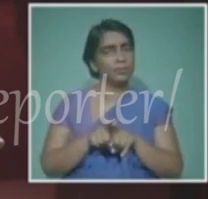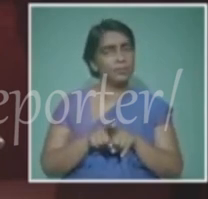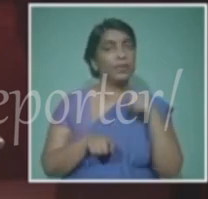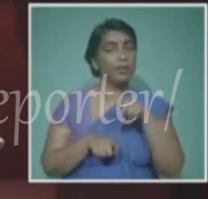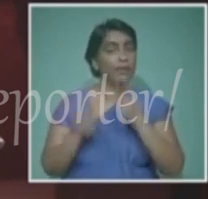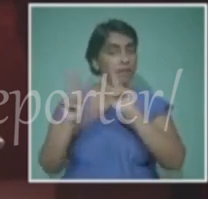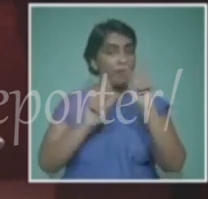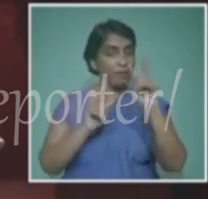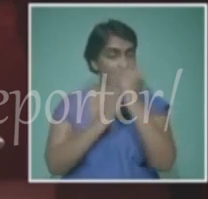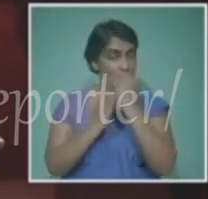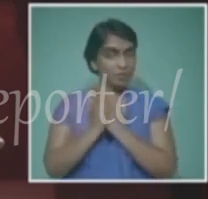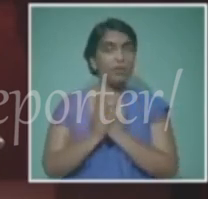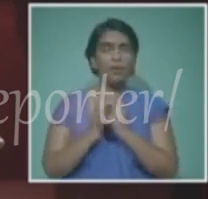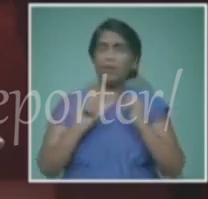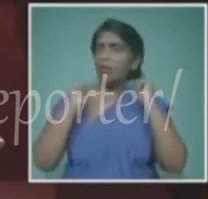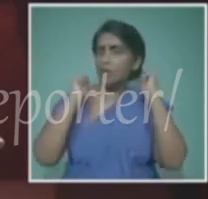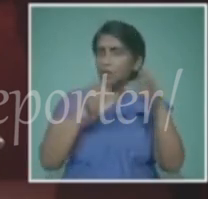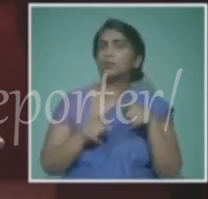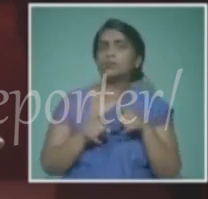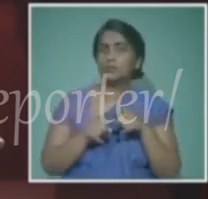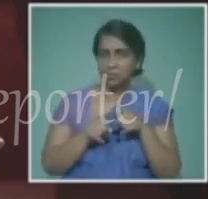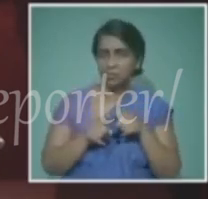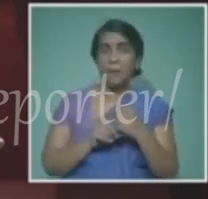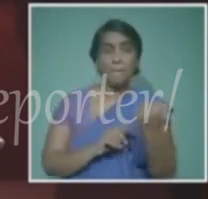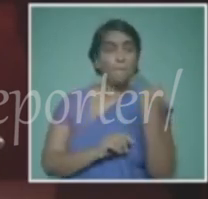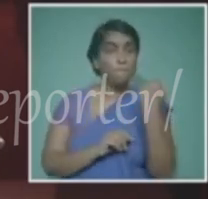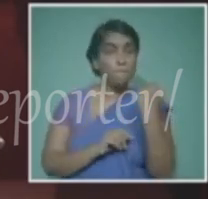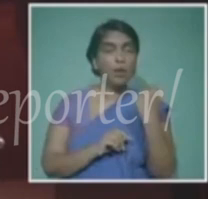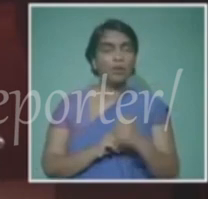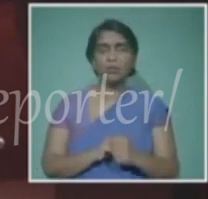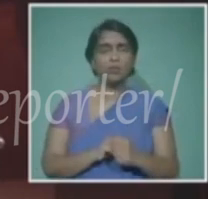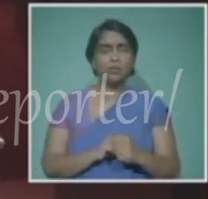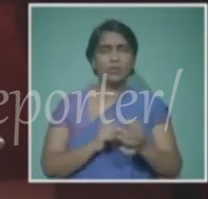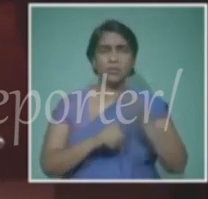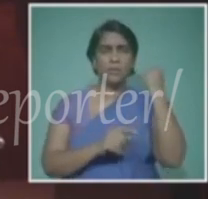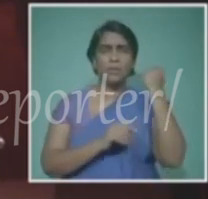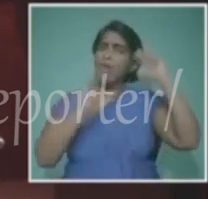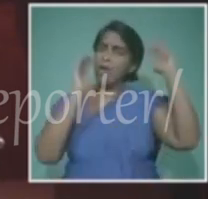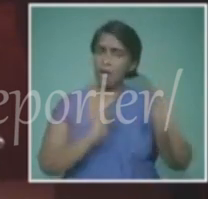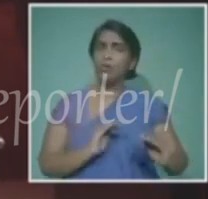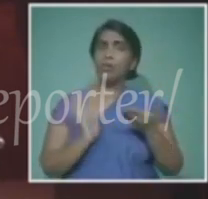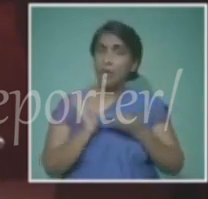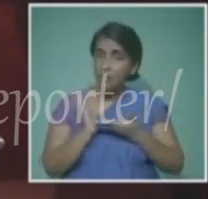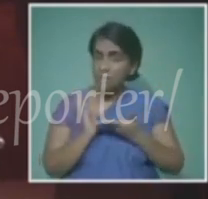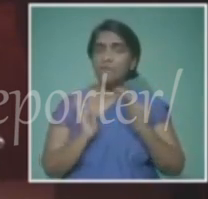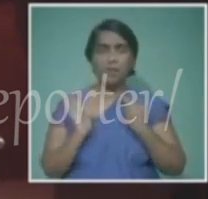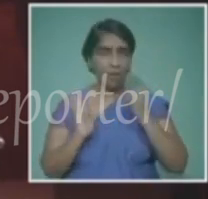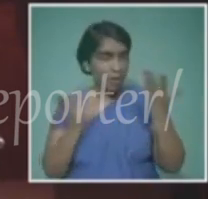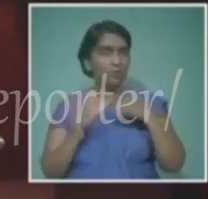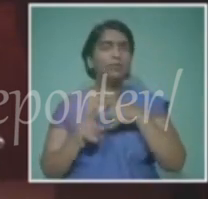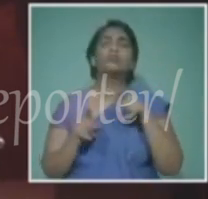මේ 22 හරහා සාධනීය බලතල කප්පාදුවක් විධායක ජනාධිපතිවරයාගේ සිදු වෙනවද නැද්ද කියන කාරණාව